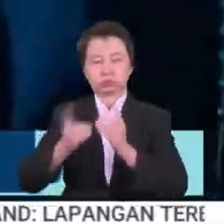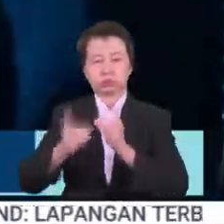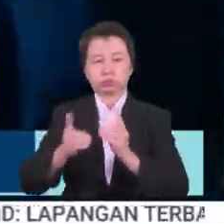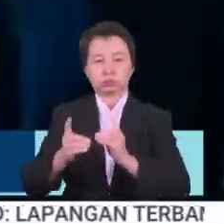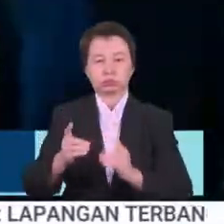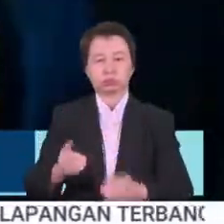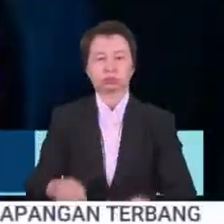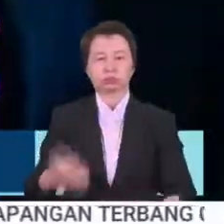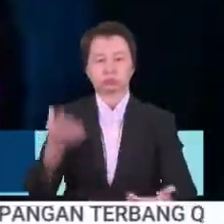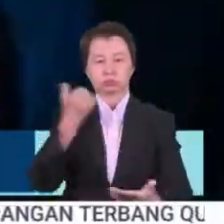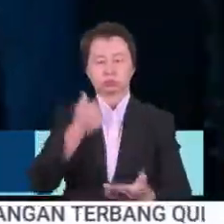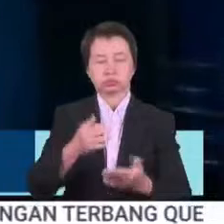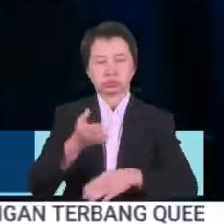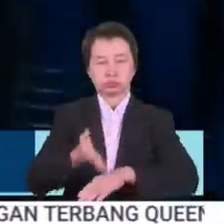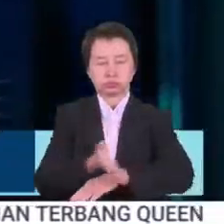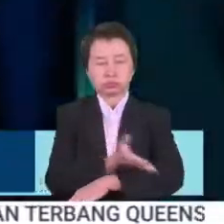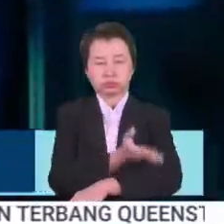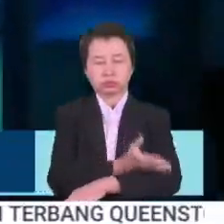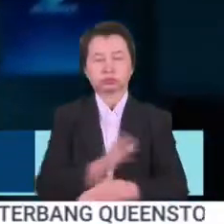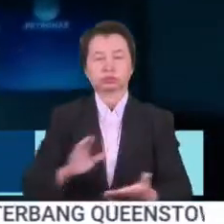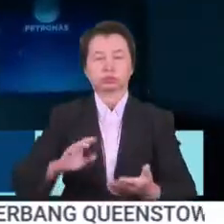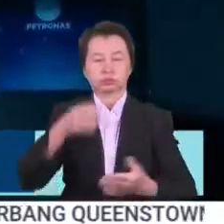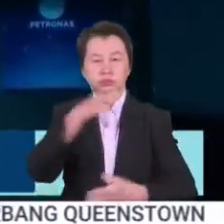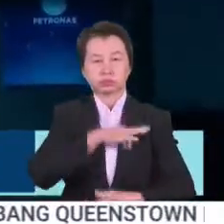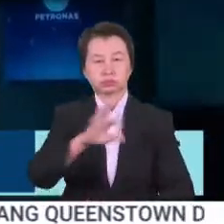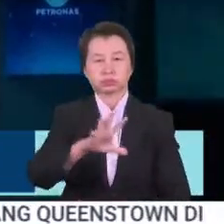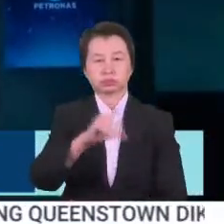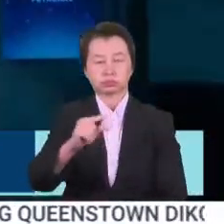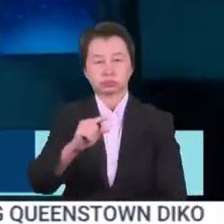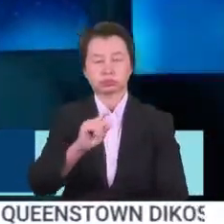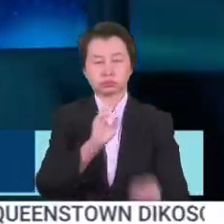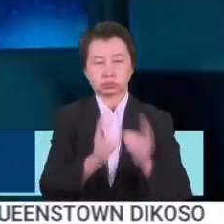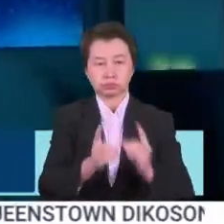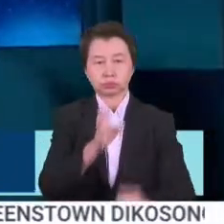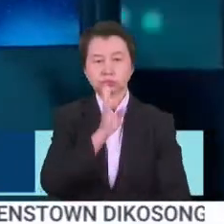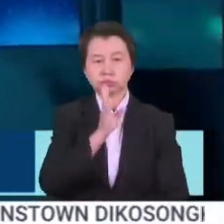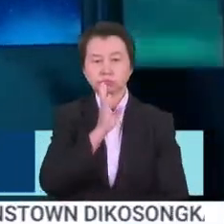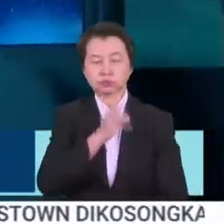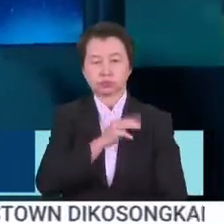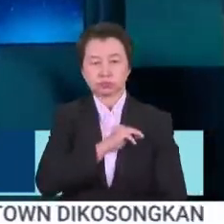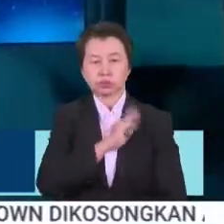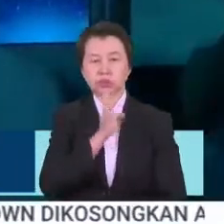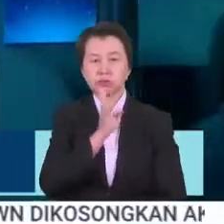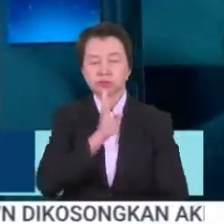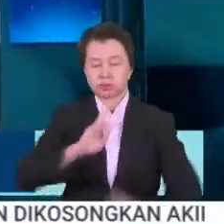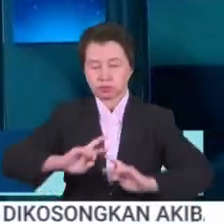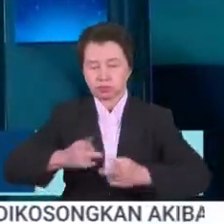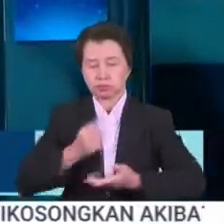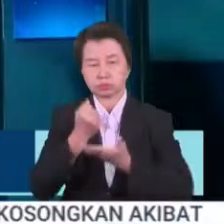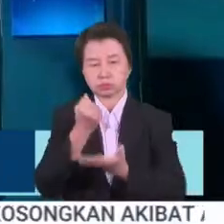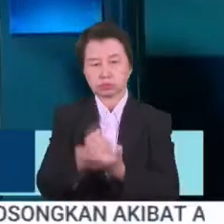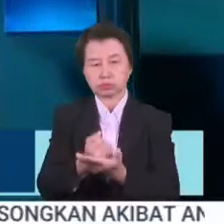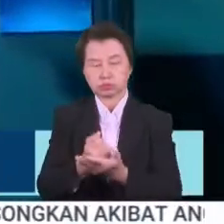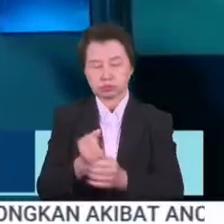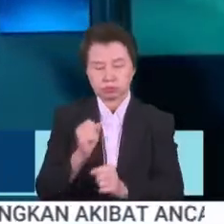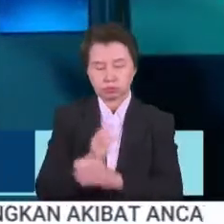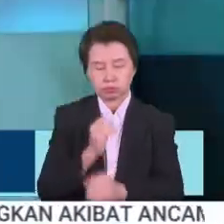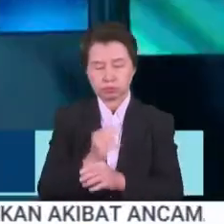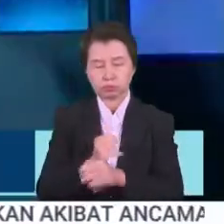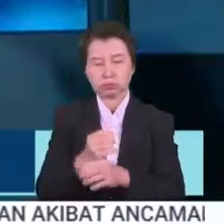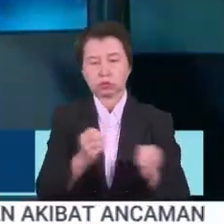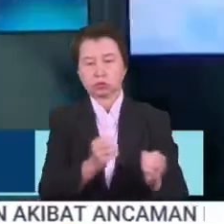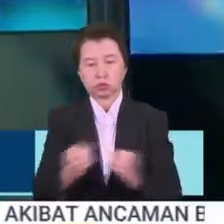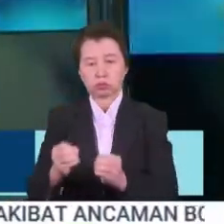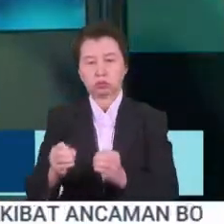digitalisasi memanfaatkan teknologi 5G. Menteri Komunikasi dan Digital berkata ia sekaligus membantu meningkatkan hasil dan produktiviti